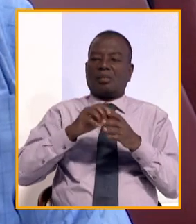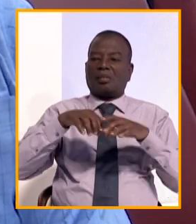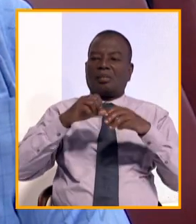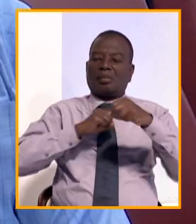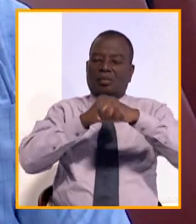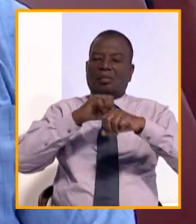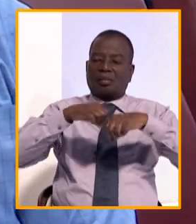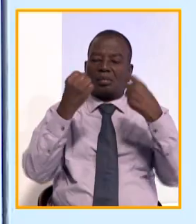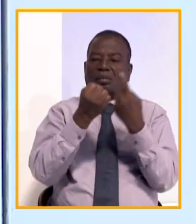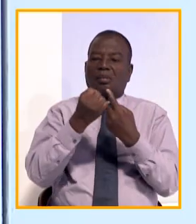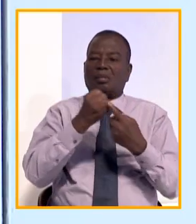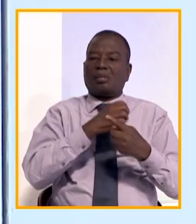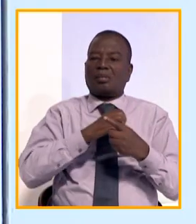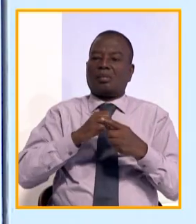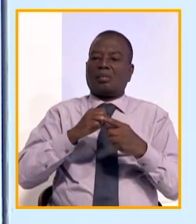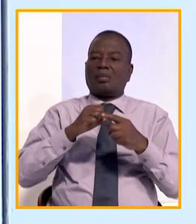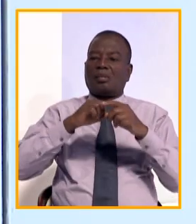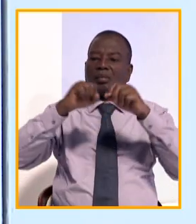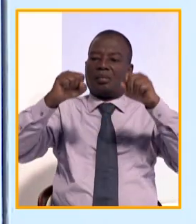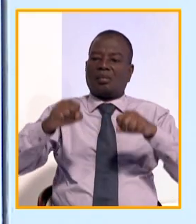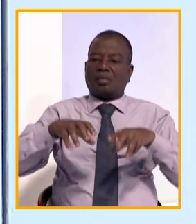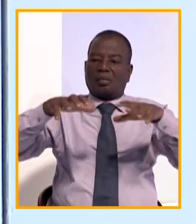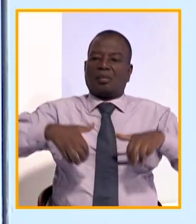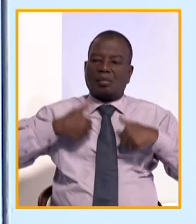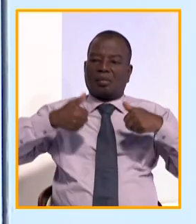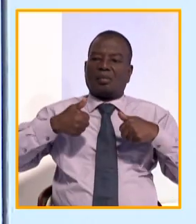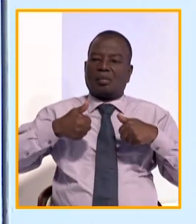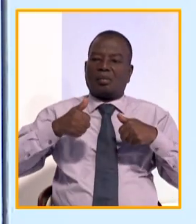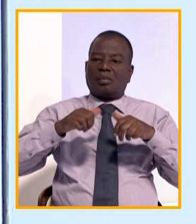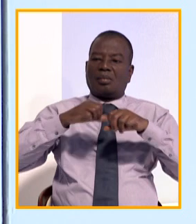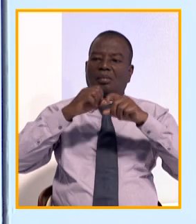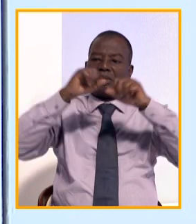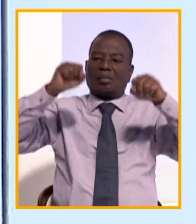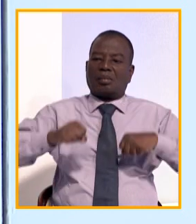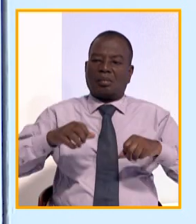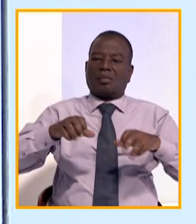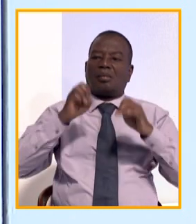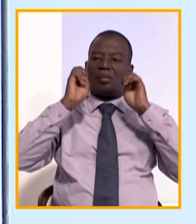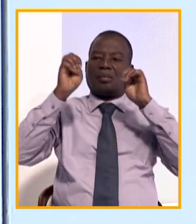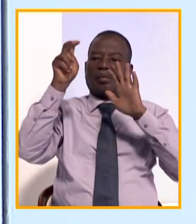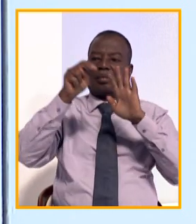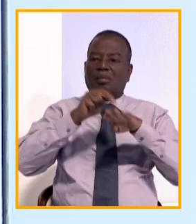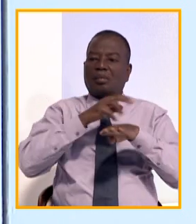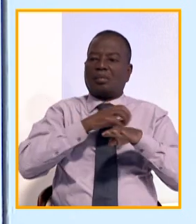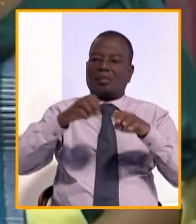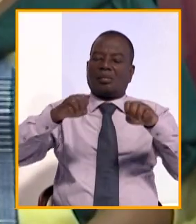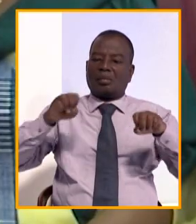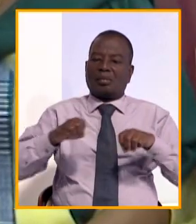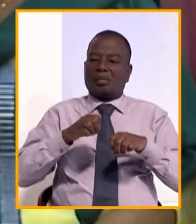sur d'autres secteurs, notamment le secteur de la santé, le secteur de l'éducation et le secteur de l'emploi des